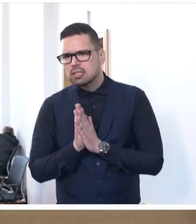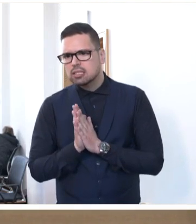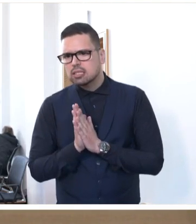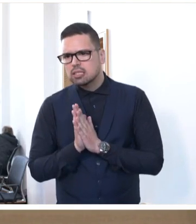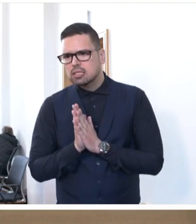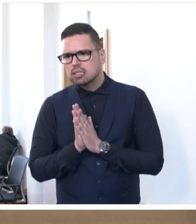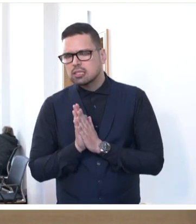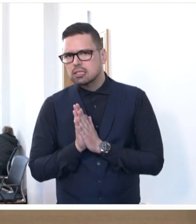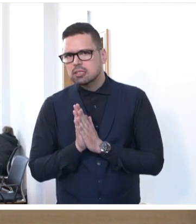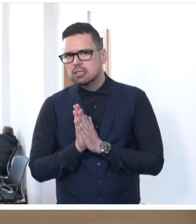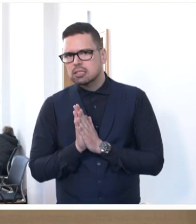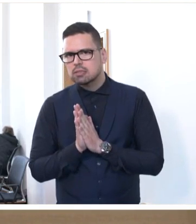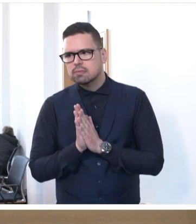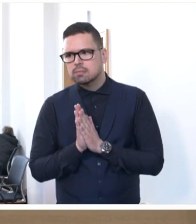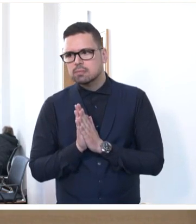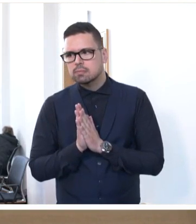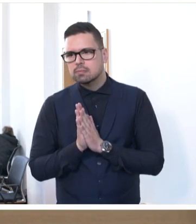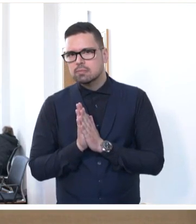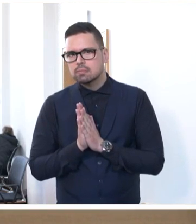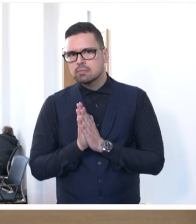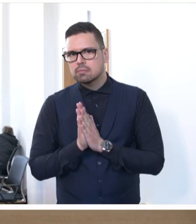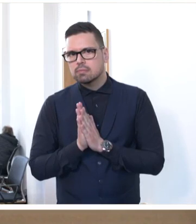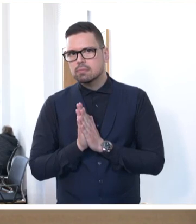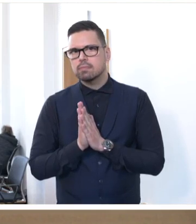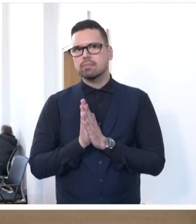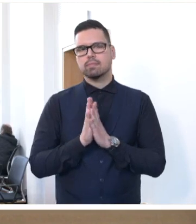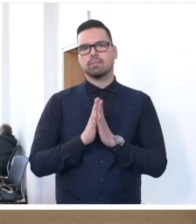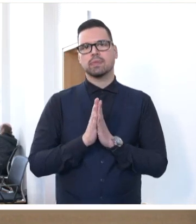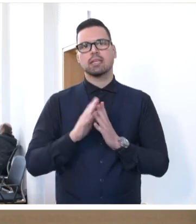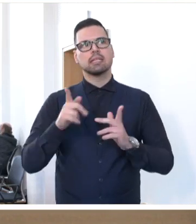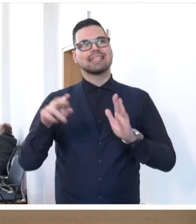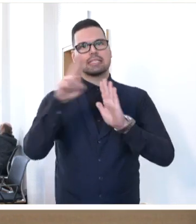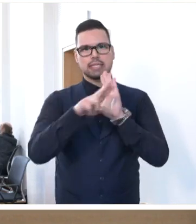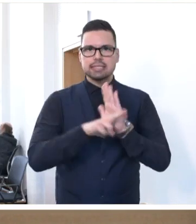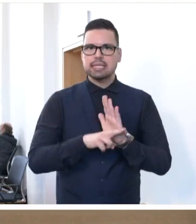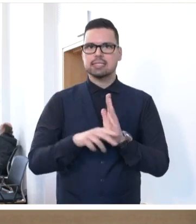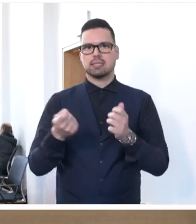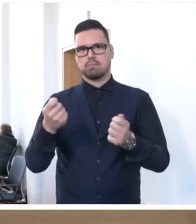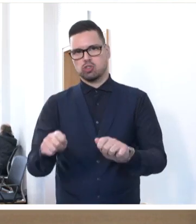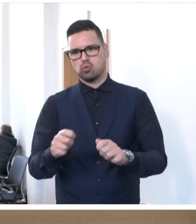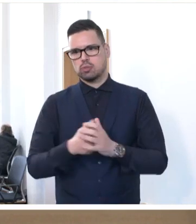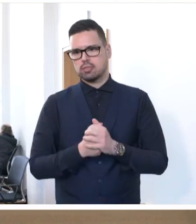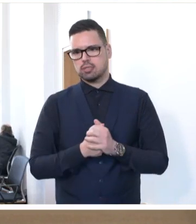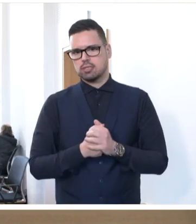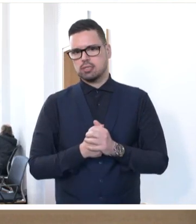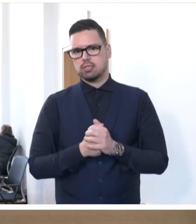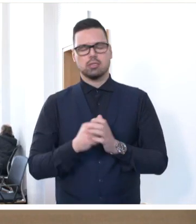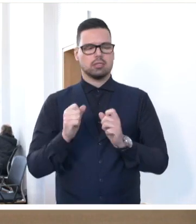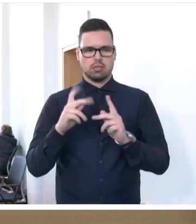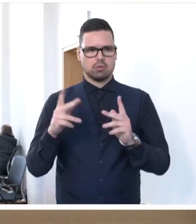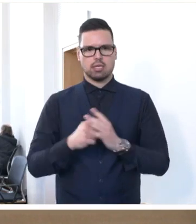Das Wort... Ja, waren Sie nicht dabei, als wir das Qualitätsgesetz beschlossen haben? Ja, okay.